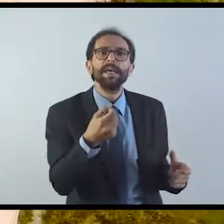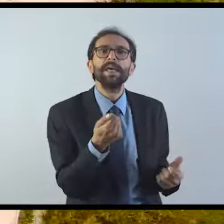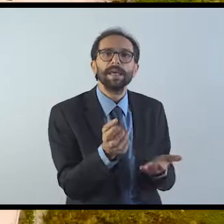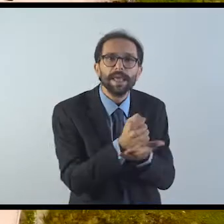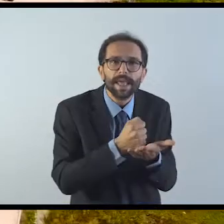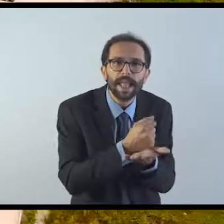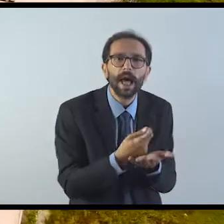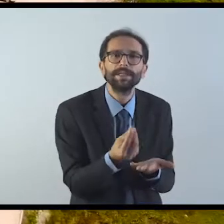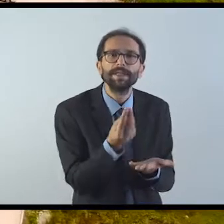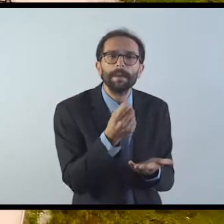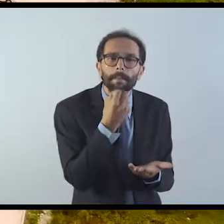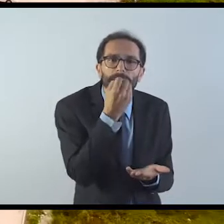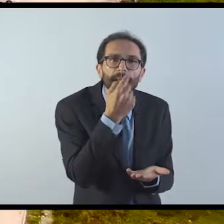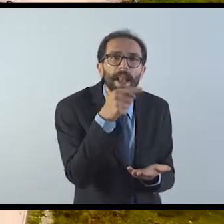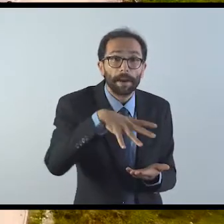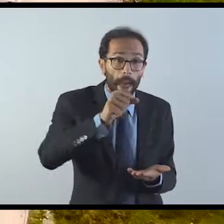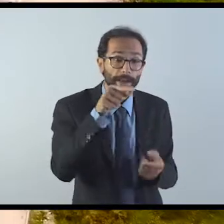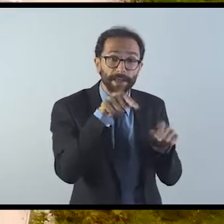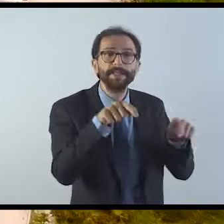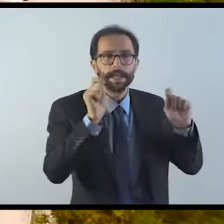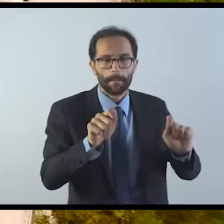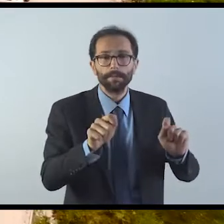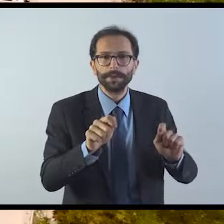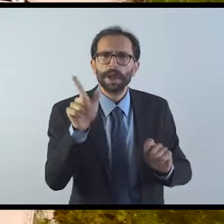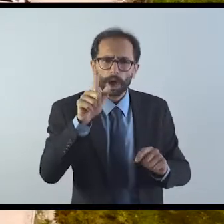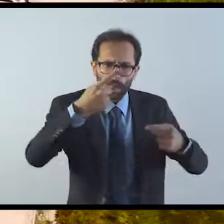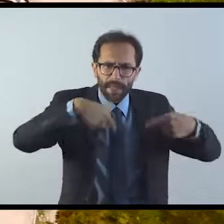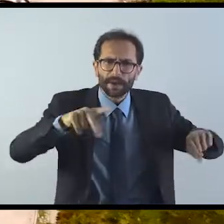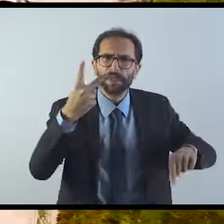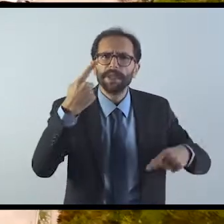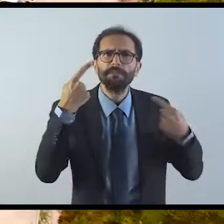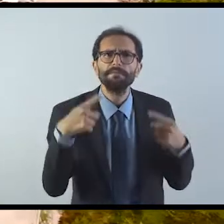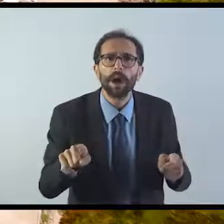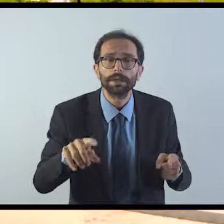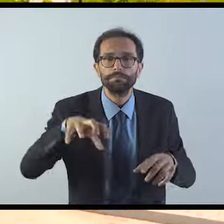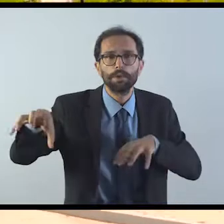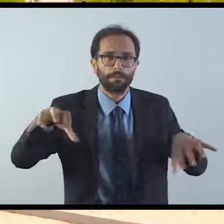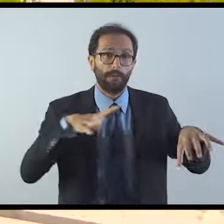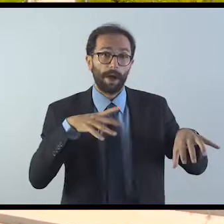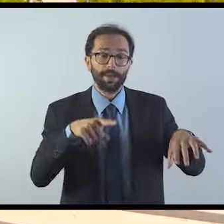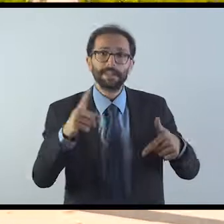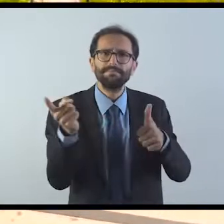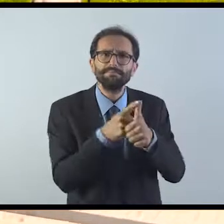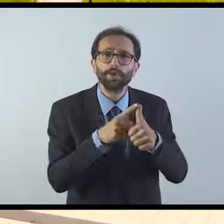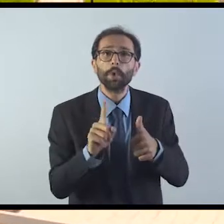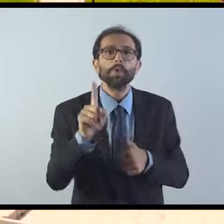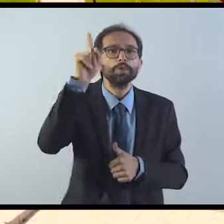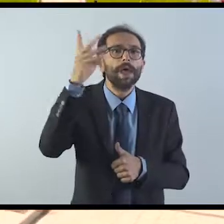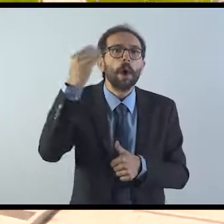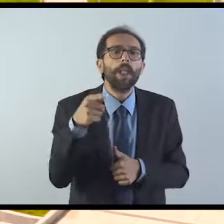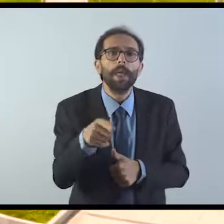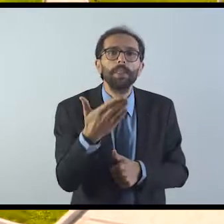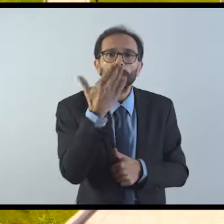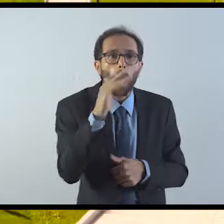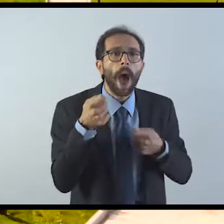günün hemen yanında iki farklı alan bulunmaktadır birincisi Kuzey tarafta bulunan Doğa Eğitim Merkezi